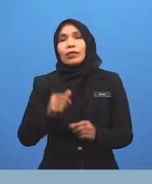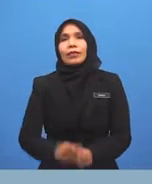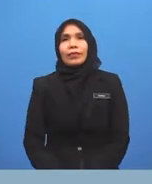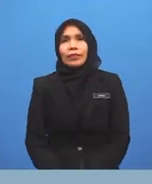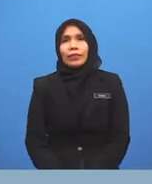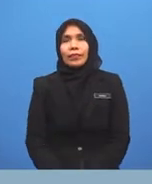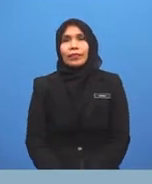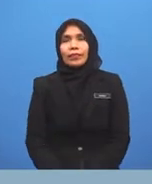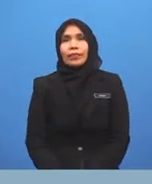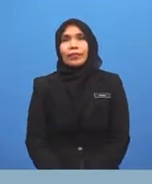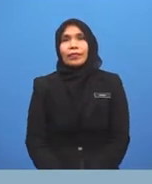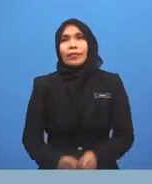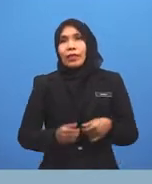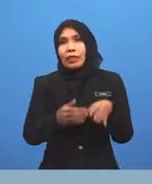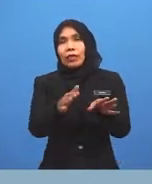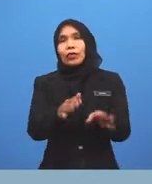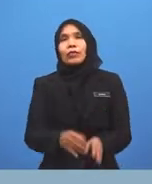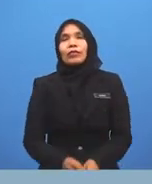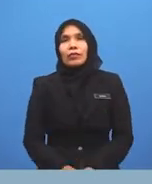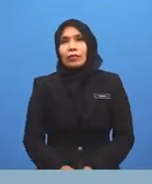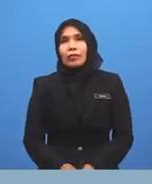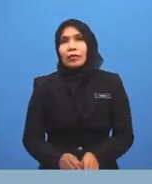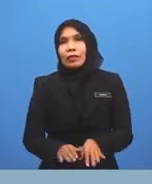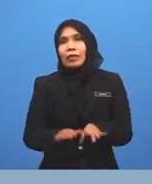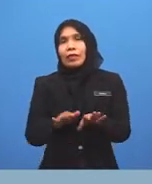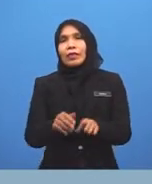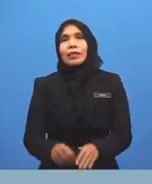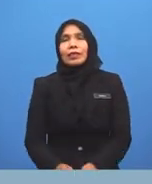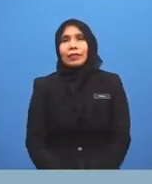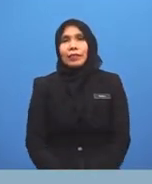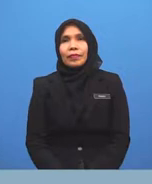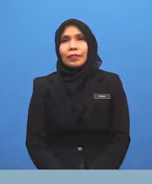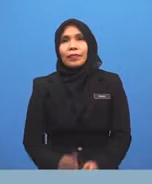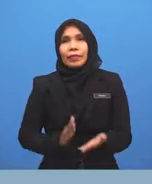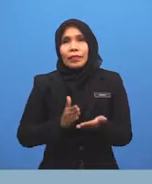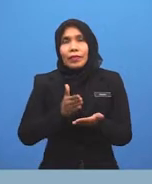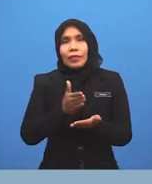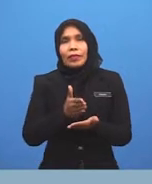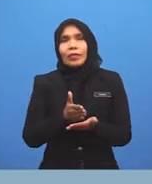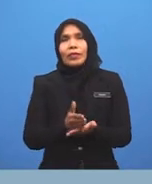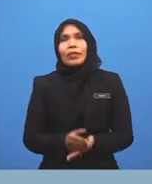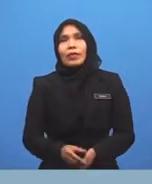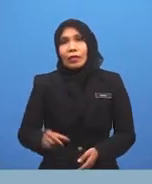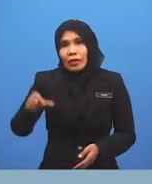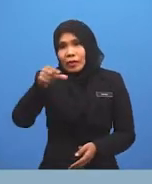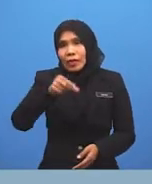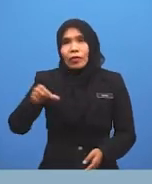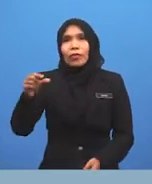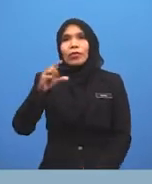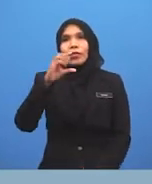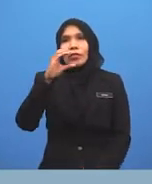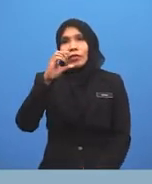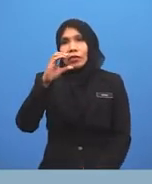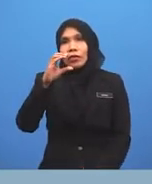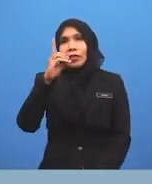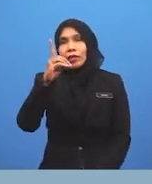Kemudian, arus mengalir menuju ke gelung gelincir dua dan seterusnya ke gegelung wayar bahagian CD